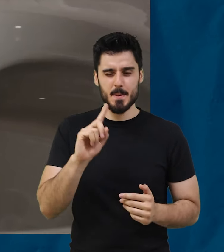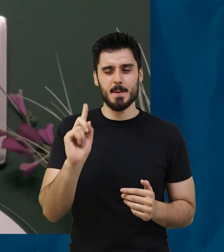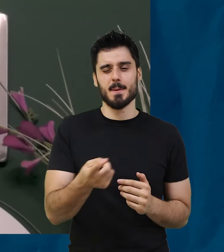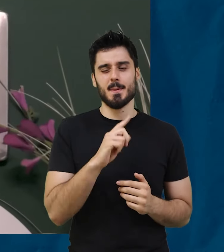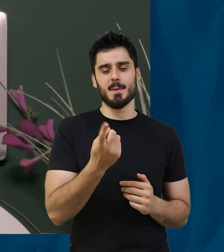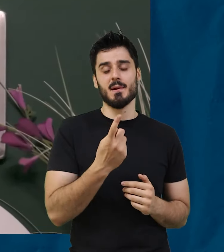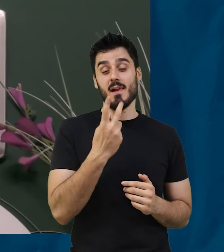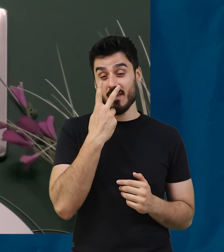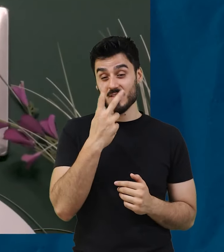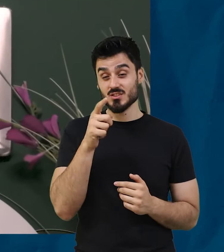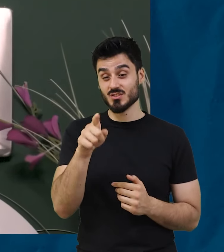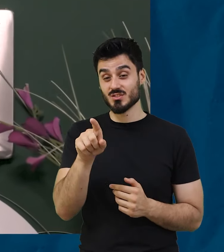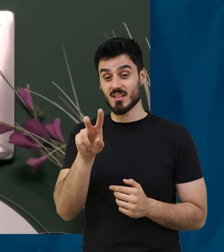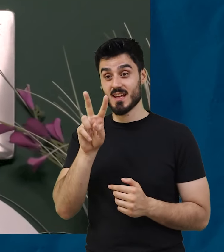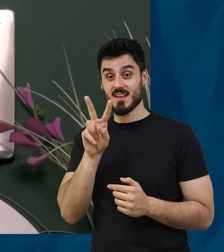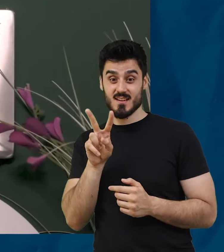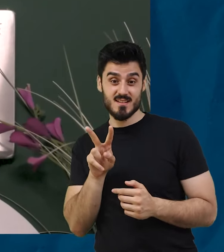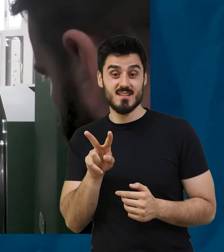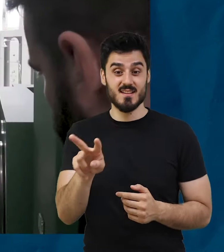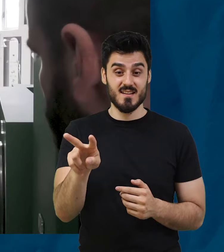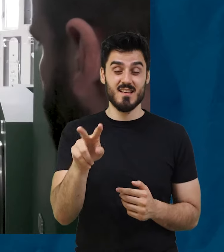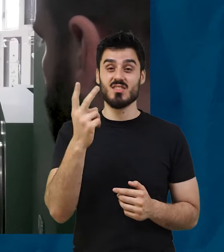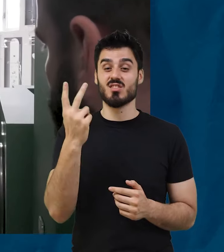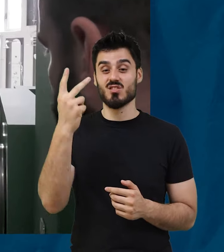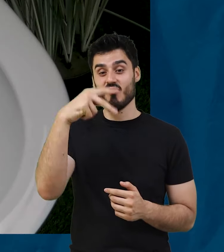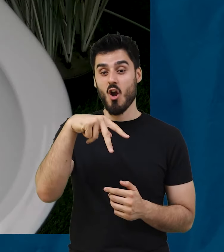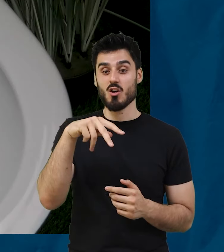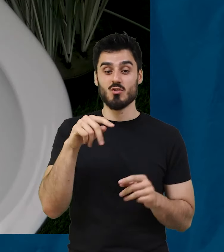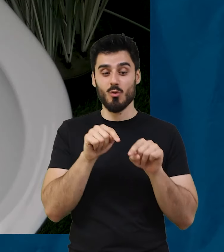Ето и един от нашите модели с пълно обливане.